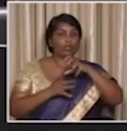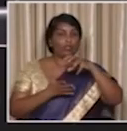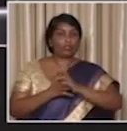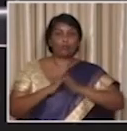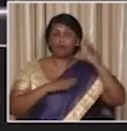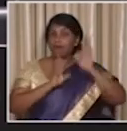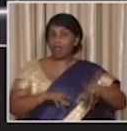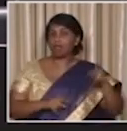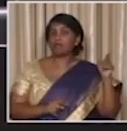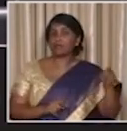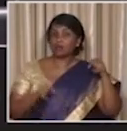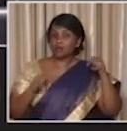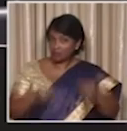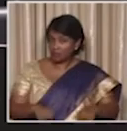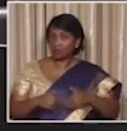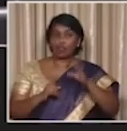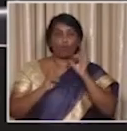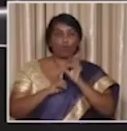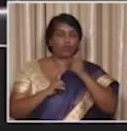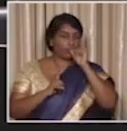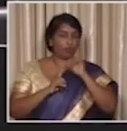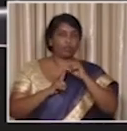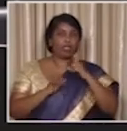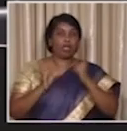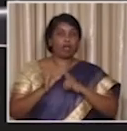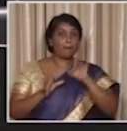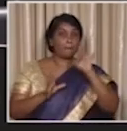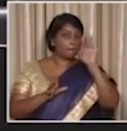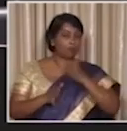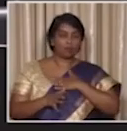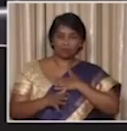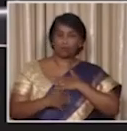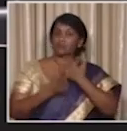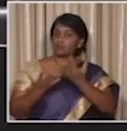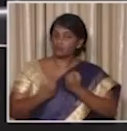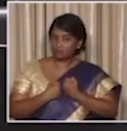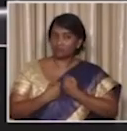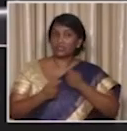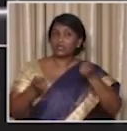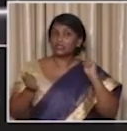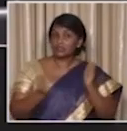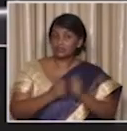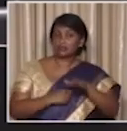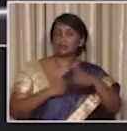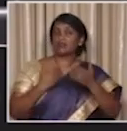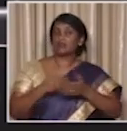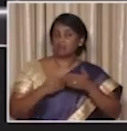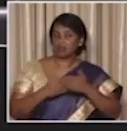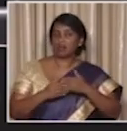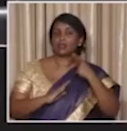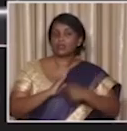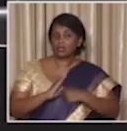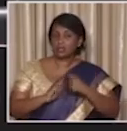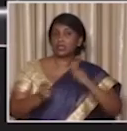කෙරවලේ දරුවන්ට. අද මේ වෙනකොට පුත්‍රලන් දිස්ත්‍රික්කේ අක්කර 15ක් මම අරගෙන ක්‍රිකට් ක්‍රීඩාංගණයක් හදාගෙන යනවා ශ්‍රී